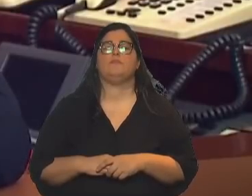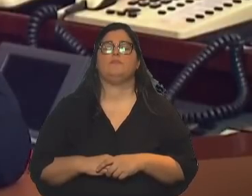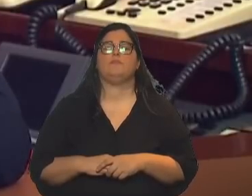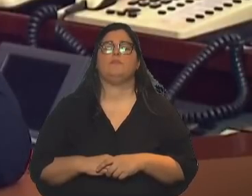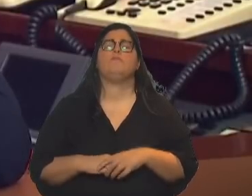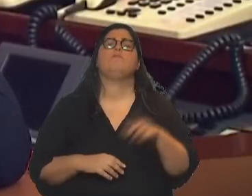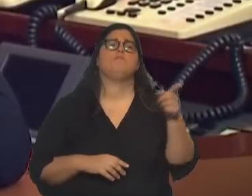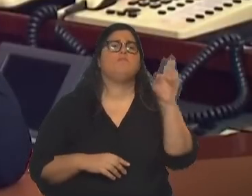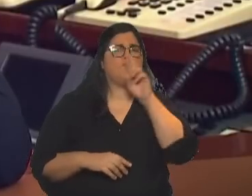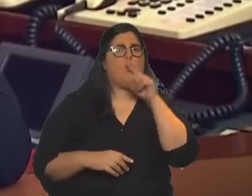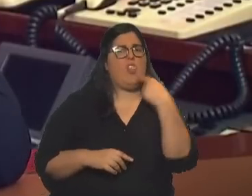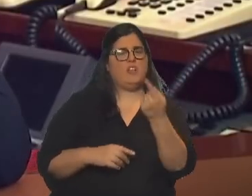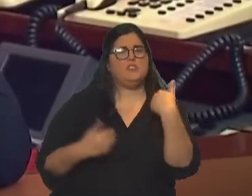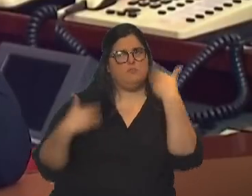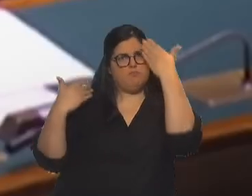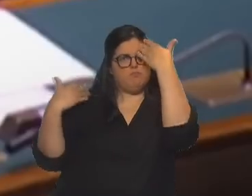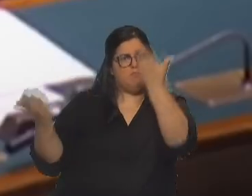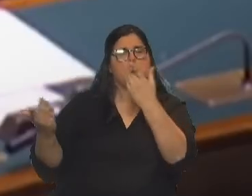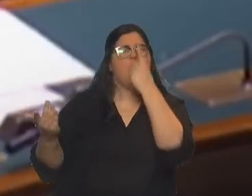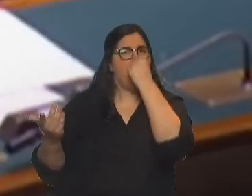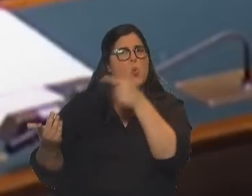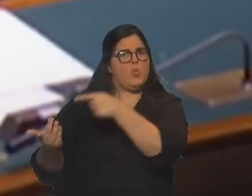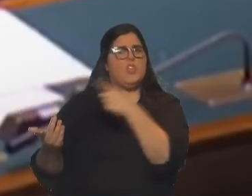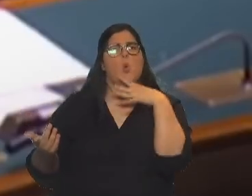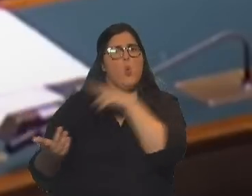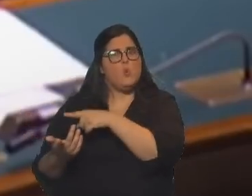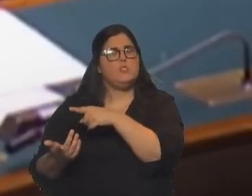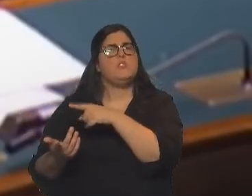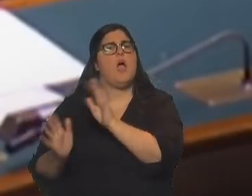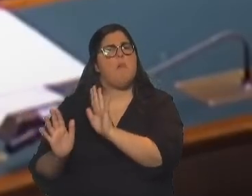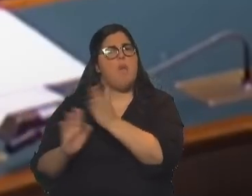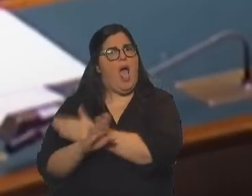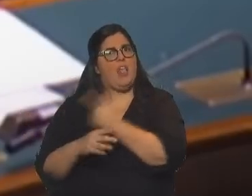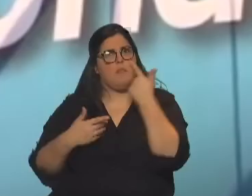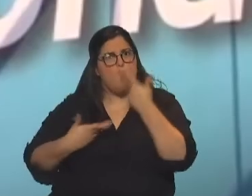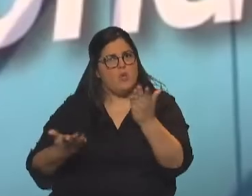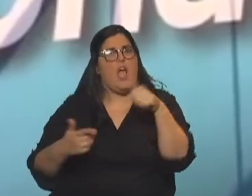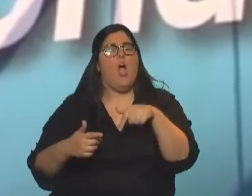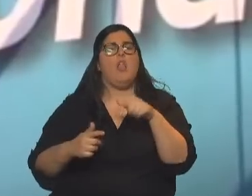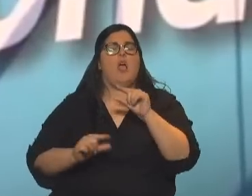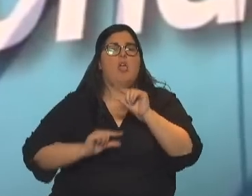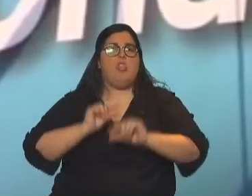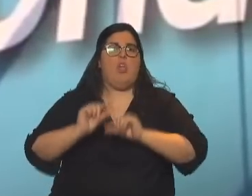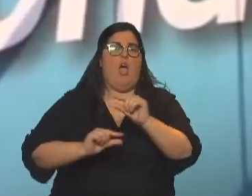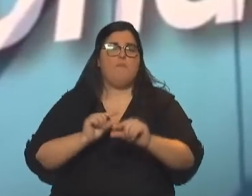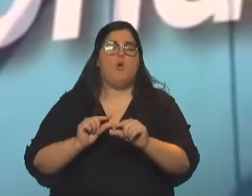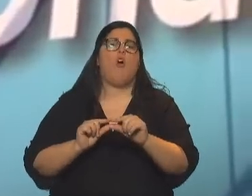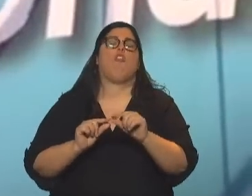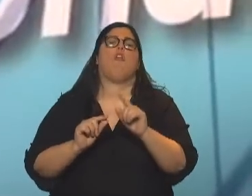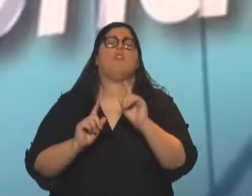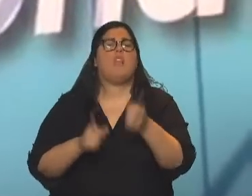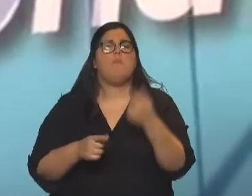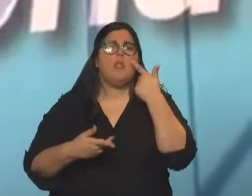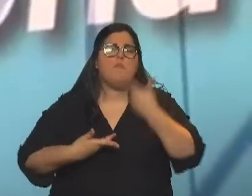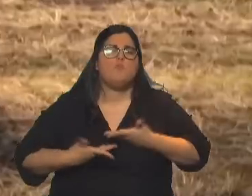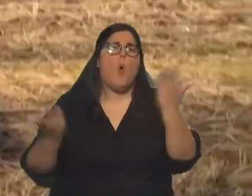como admiradora de la Rusia de Vladimir Putin a medida que fue moderando su discurso de cara a las elecciones, también expresó su